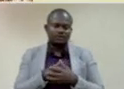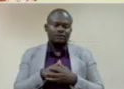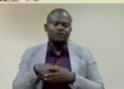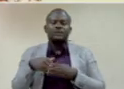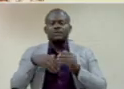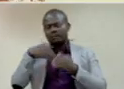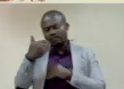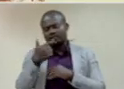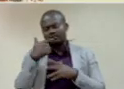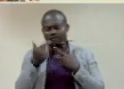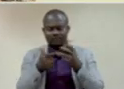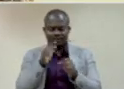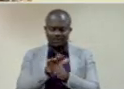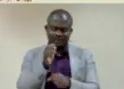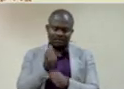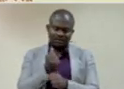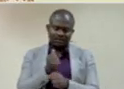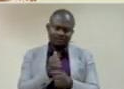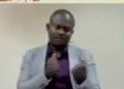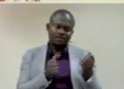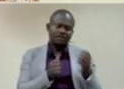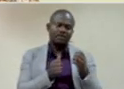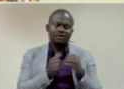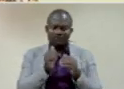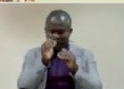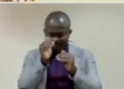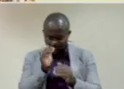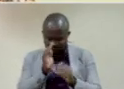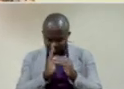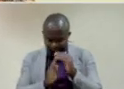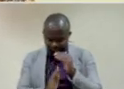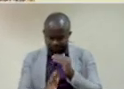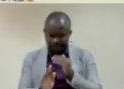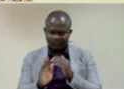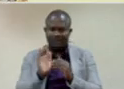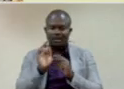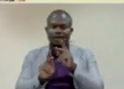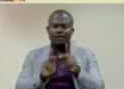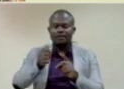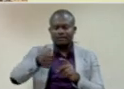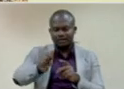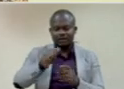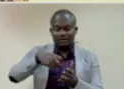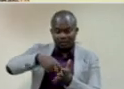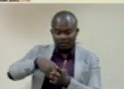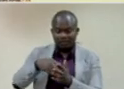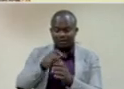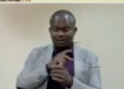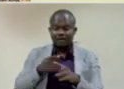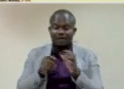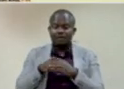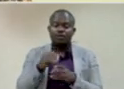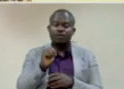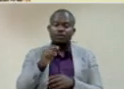Ubundi hari ibintu byinshi yakoraga, yacaga bugufi. Ubundi abaturage nibo bapfukamira umwami, ariko